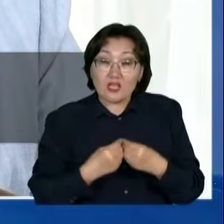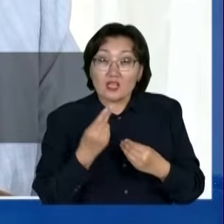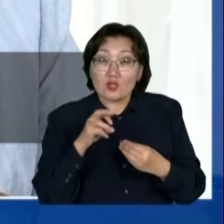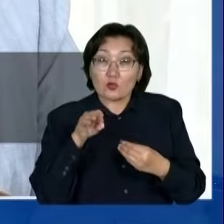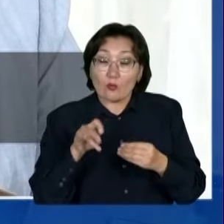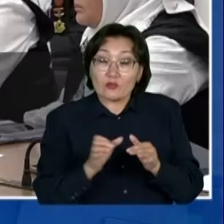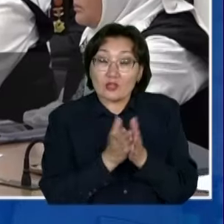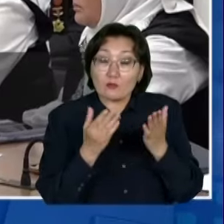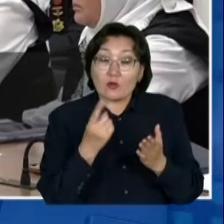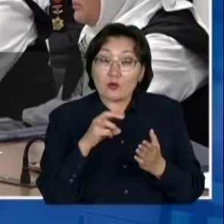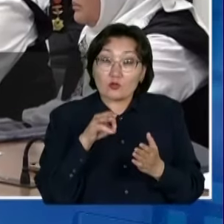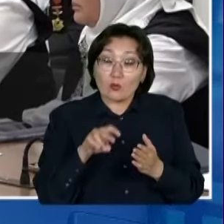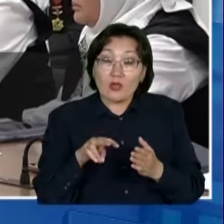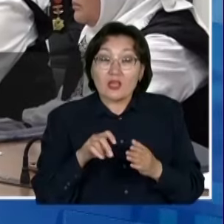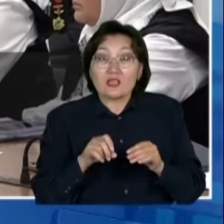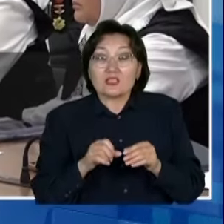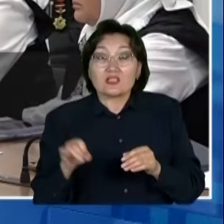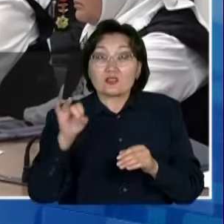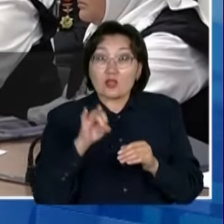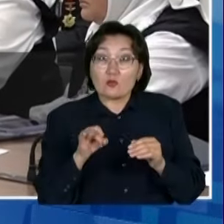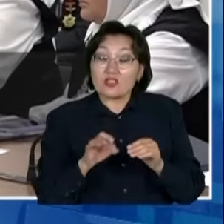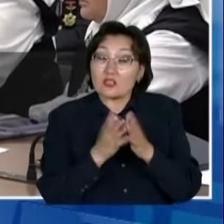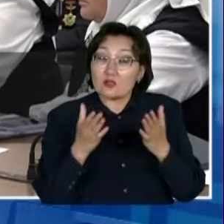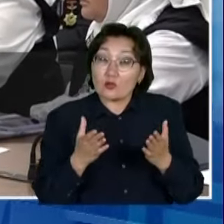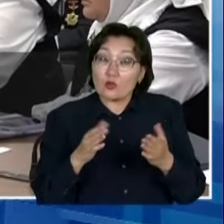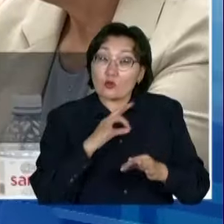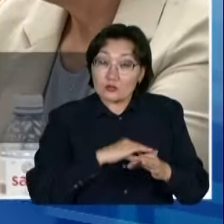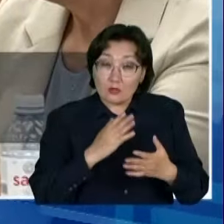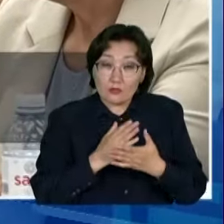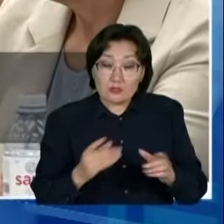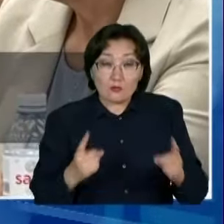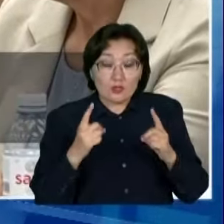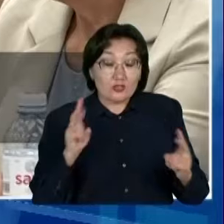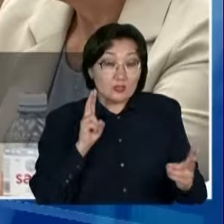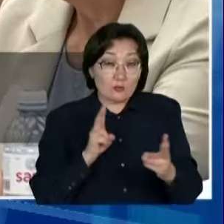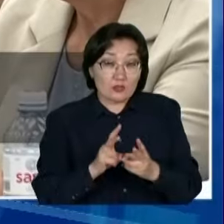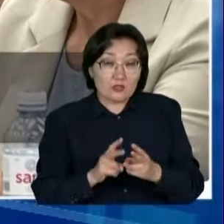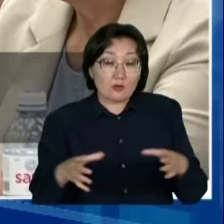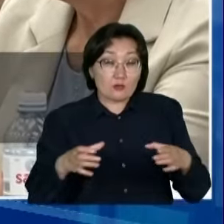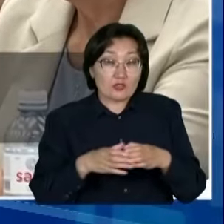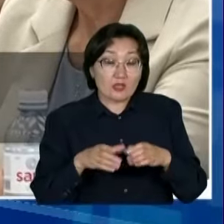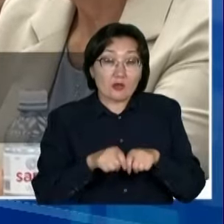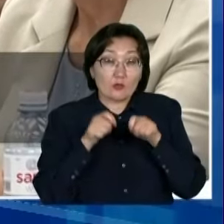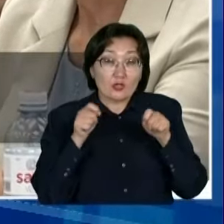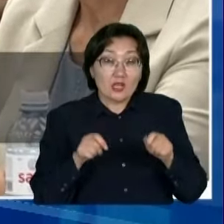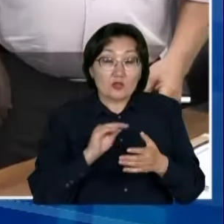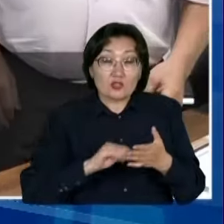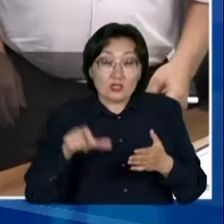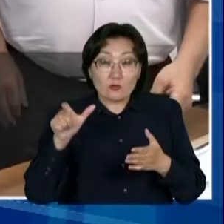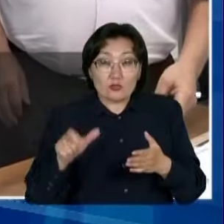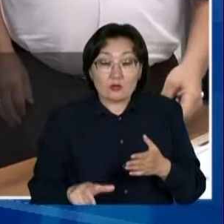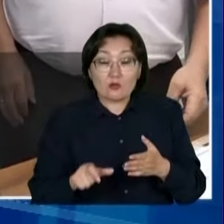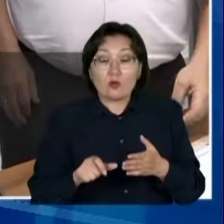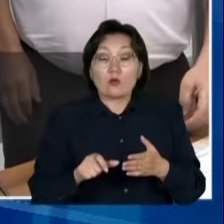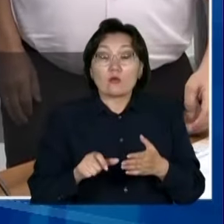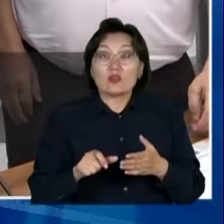және 1 томдық энциклопедиясы қолданыста бар. Сонымен қатар мерейтойлық басқосу одақтың негізін қалаушы ақын, сазгер,